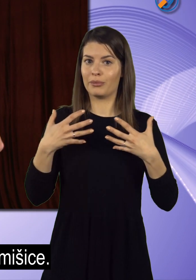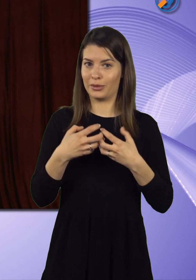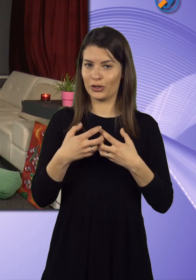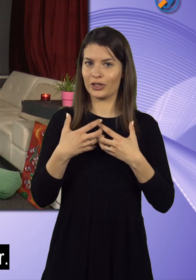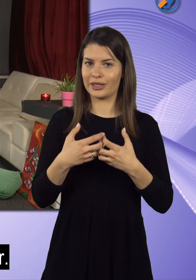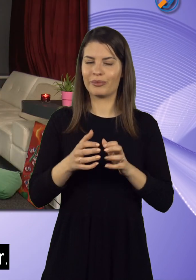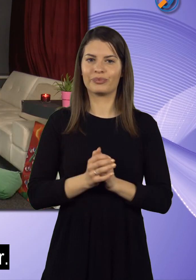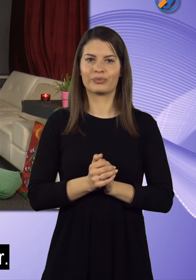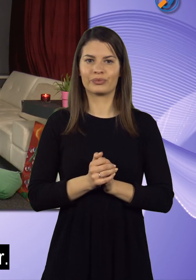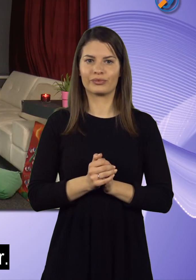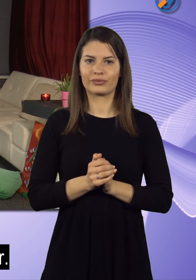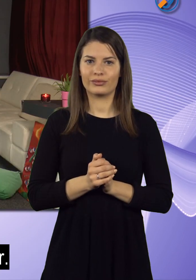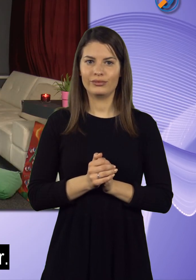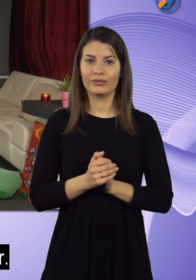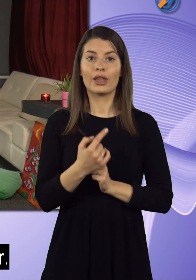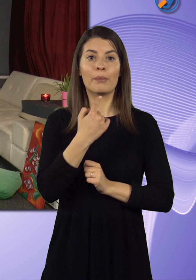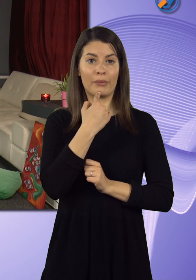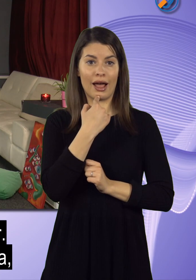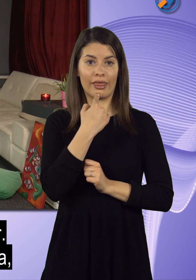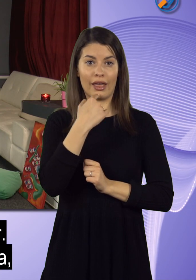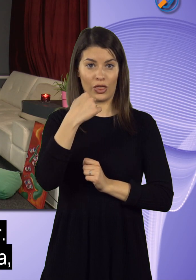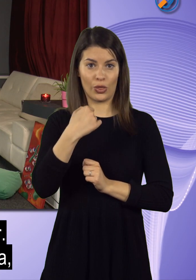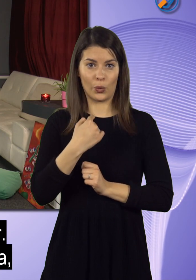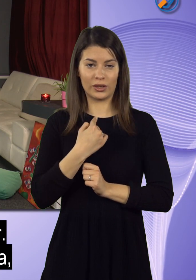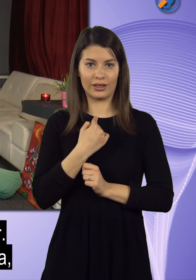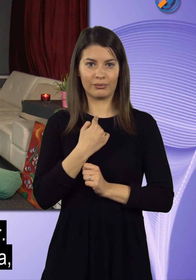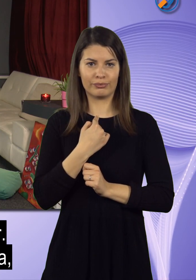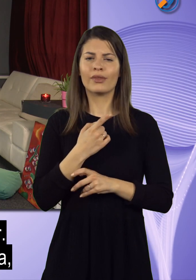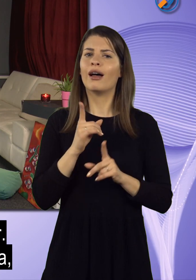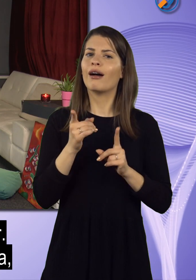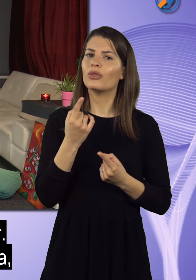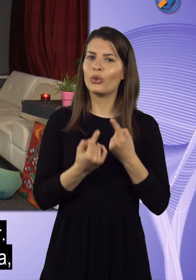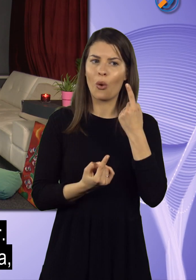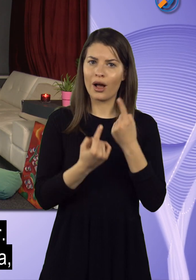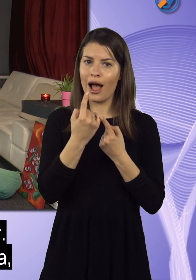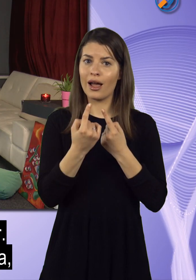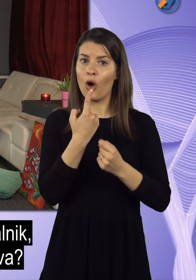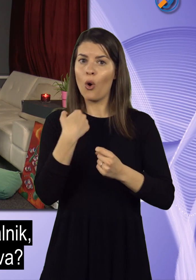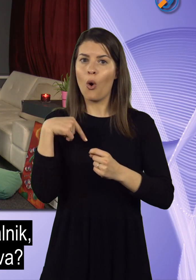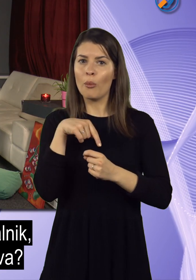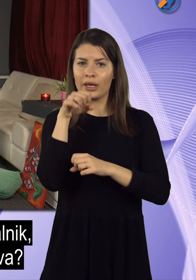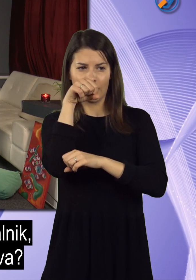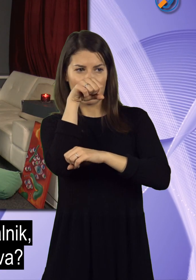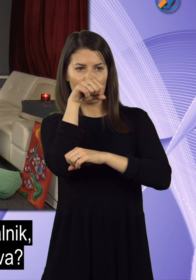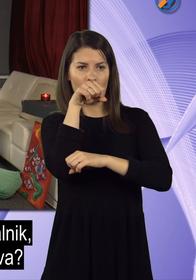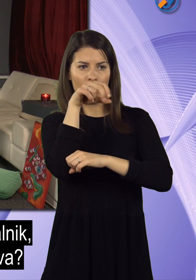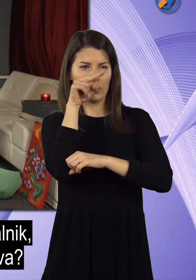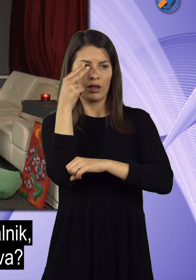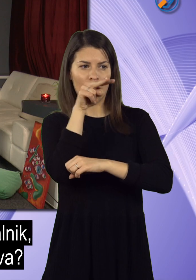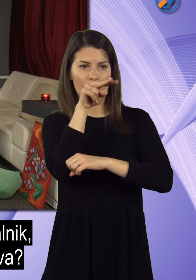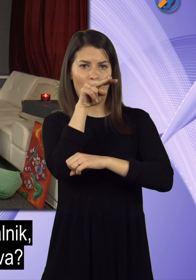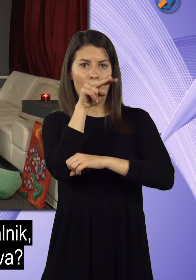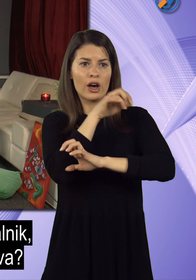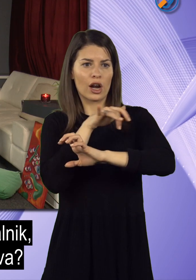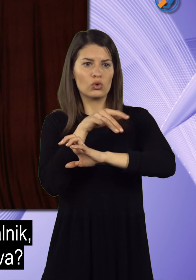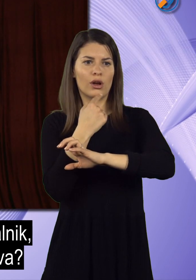mišice. Zdaj pa še naslednja stvar, brada rahlo notri. Ker kaj se nam dogaja, ko gledamo v računalnik ali